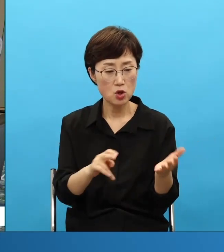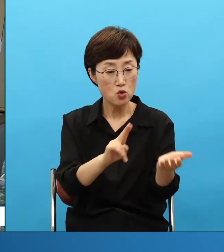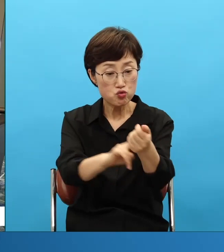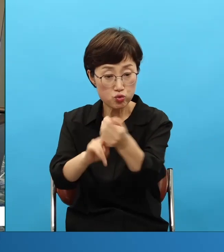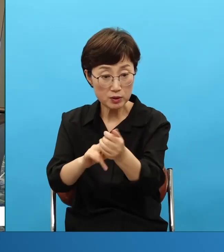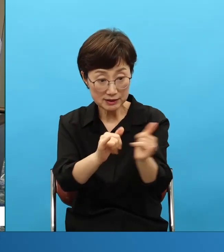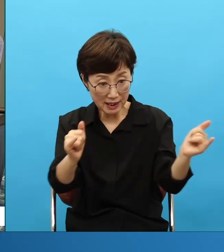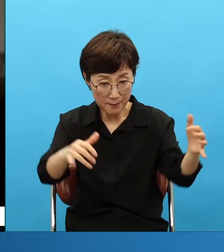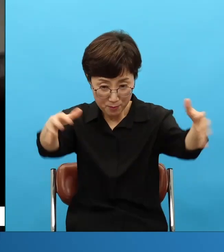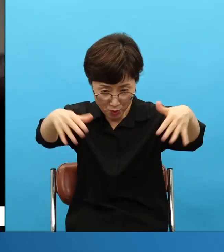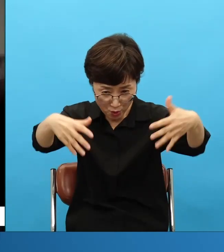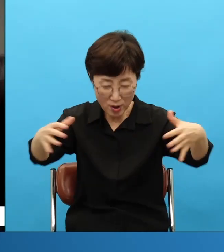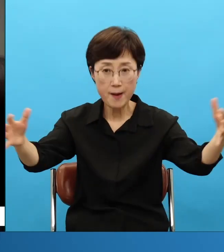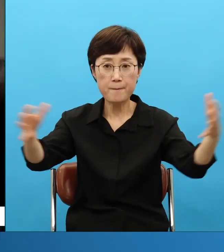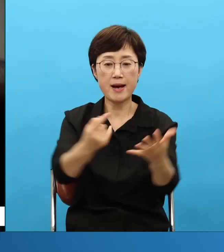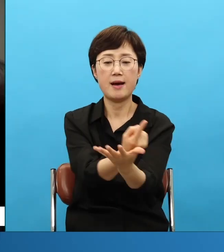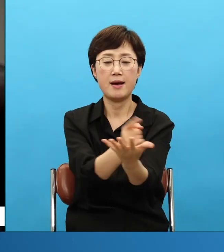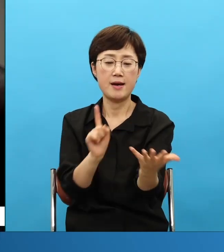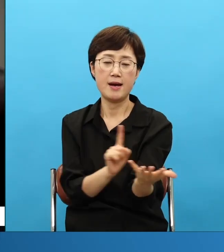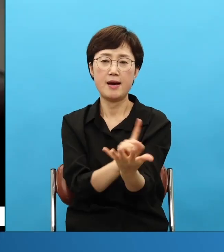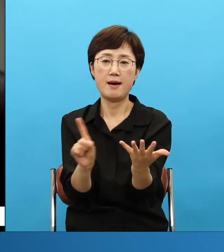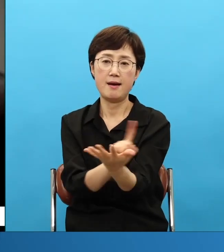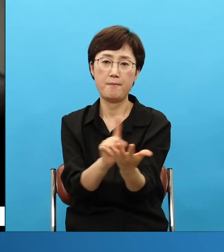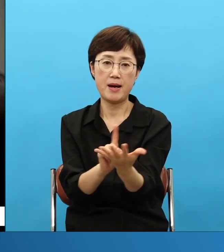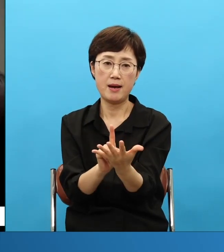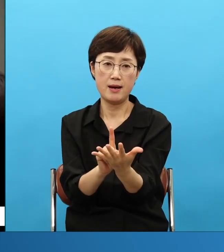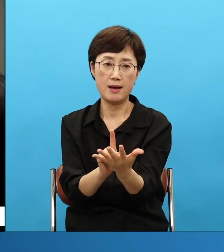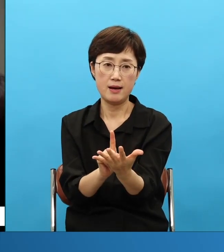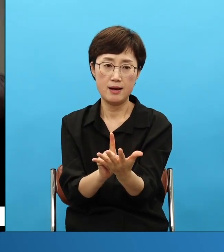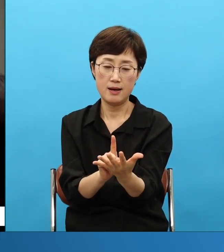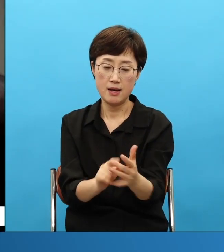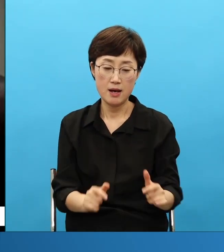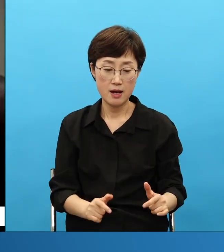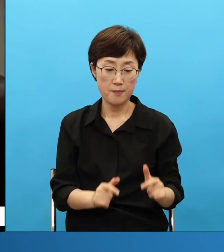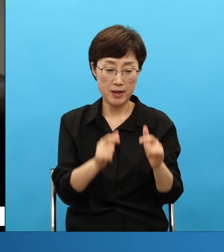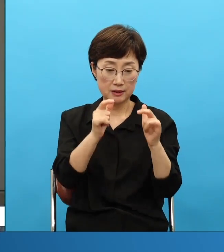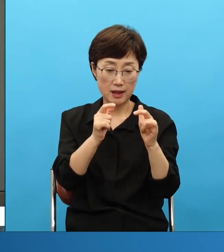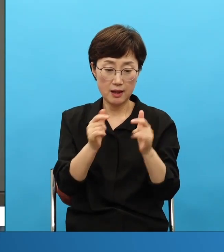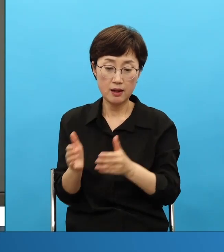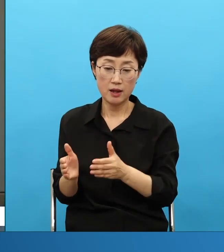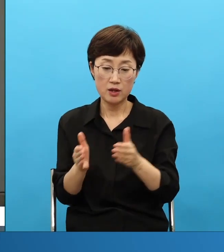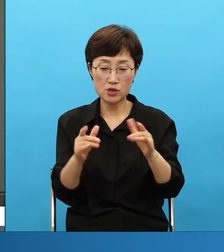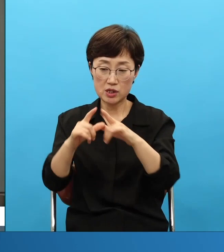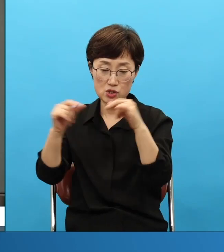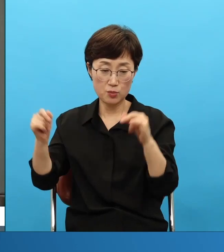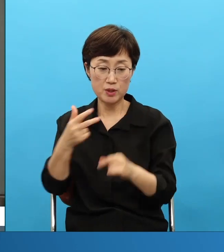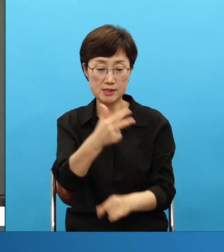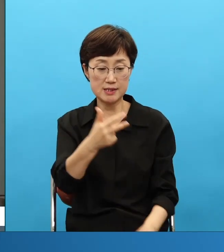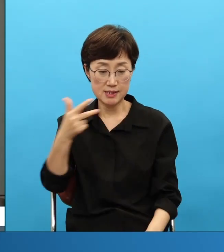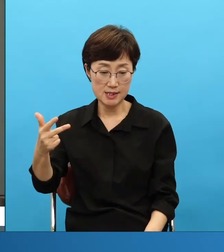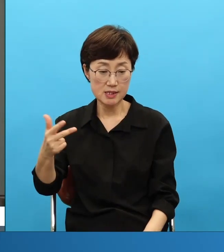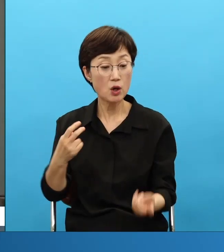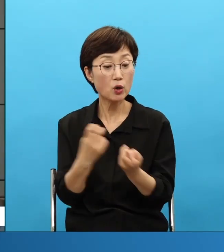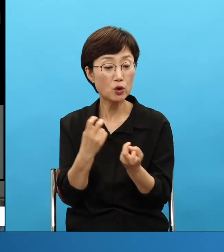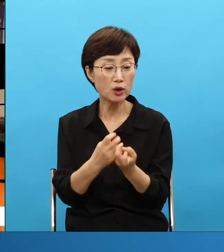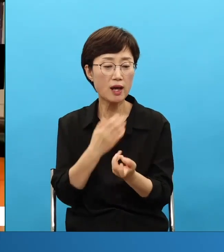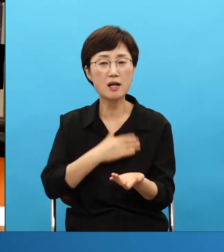제자들과 만남을 갖고 망대, 여정, 이정표를 누릴 24의 비밀과 미션을 전달했습니다.